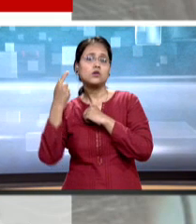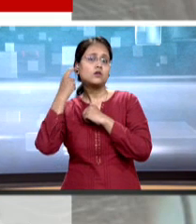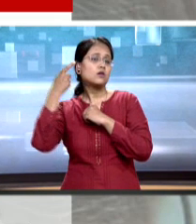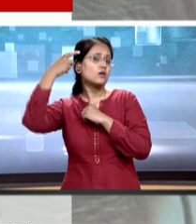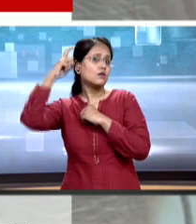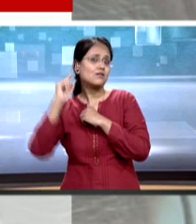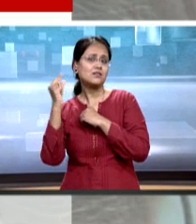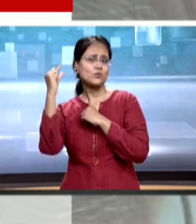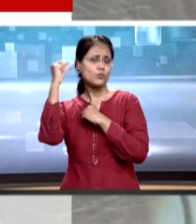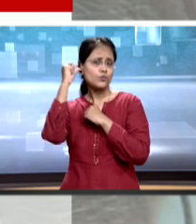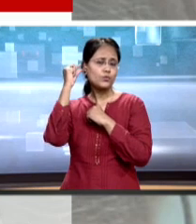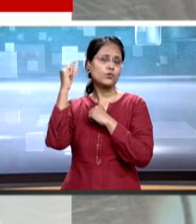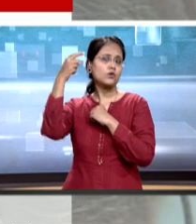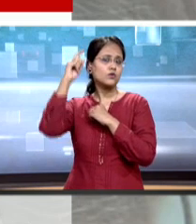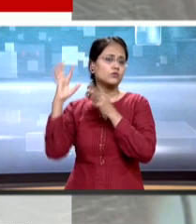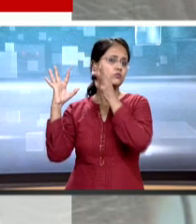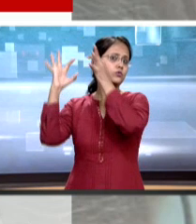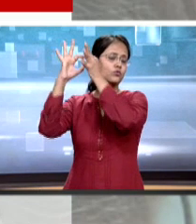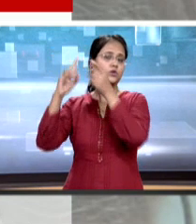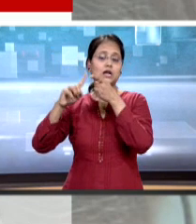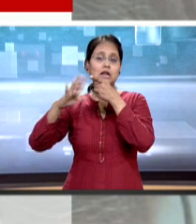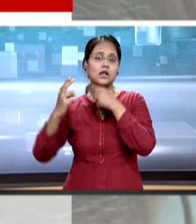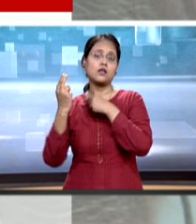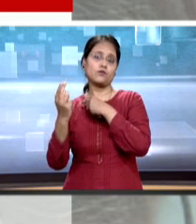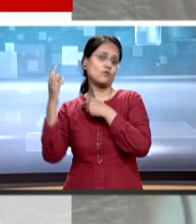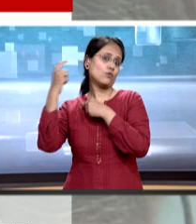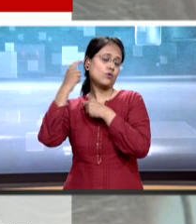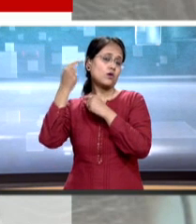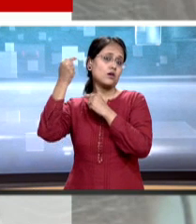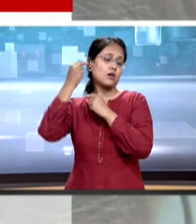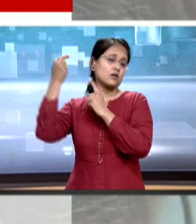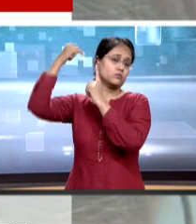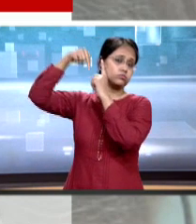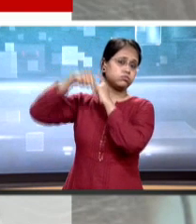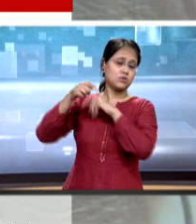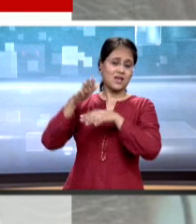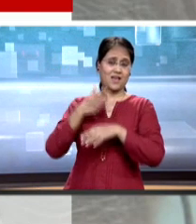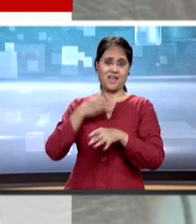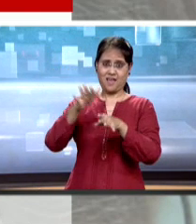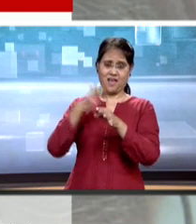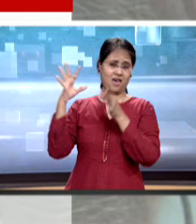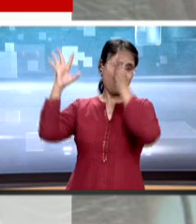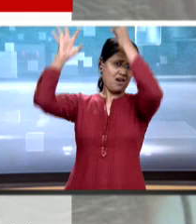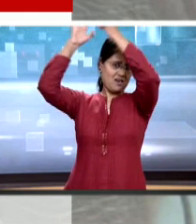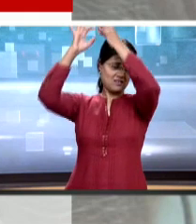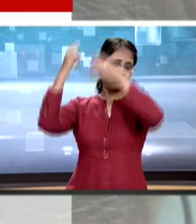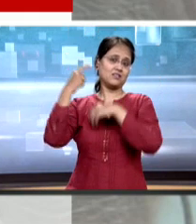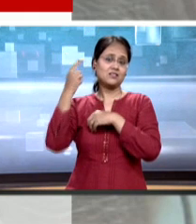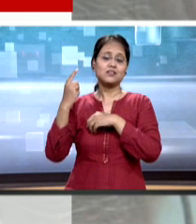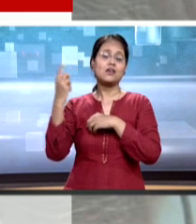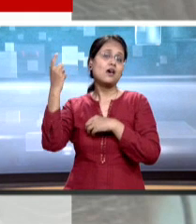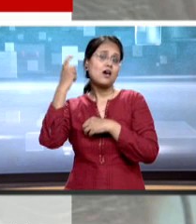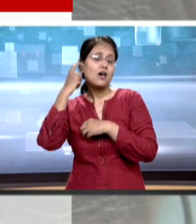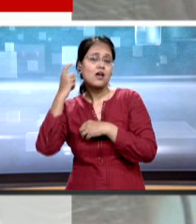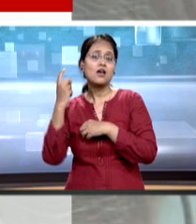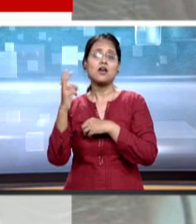के ऊपर माइक्रोफोन और उससे जुड़ा एक इलेक्ट्रोड कान के अंदर नर्व तक लगाया जाता है। ये पूरा डिवाइस बैटरी